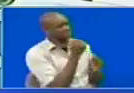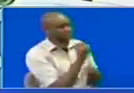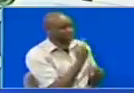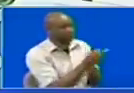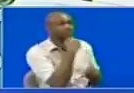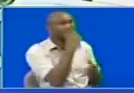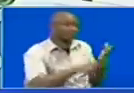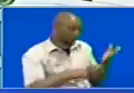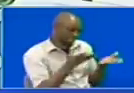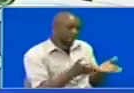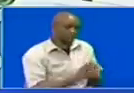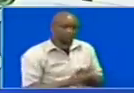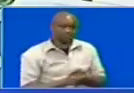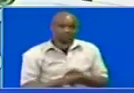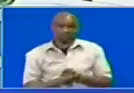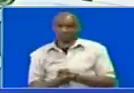za mwisho tukimalizia.